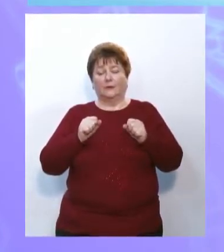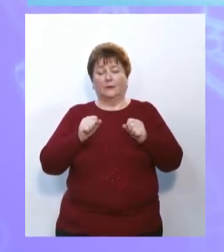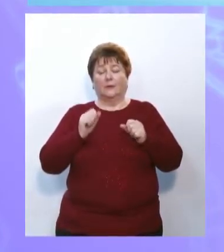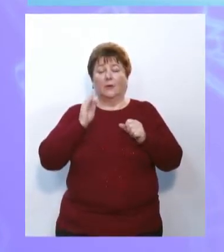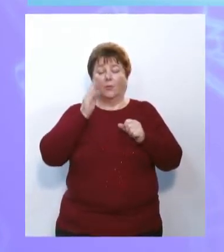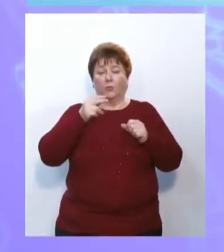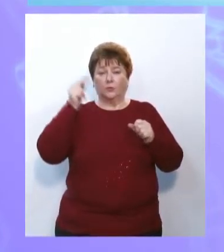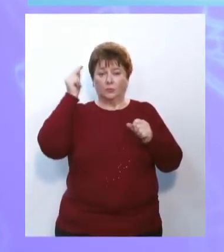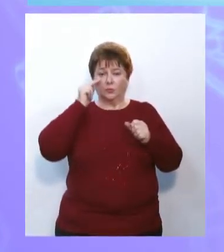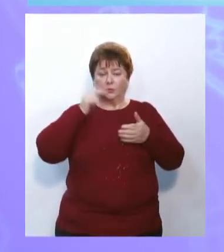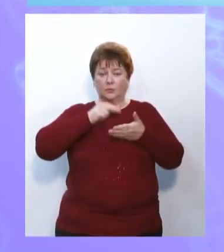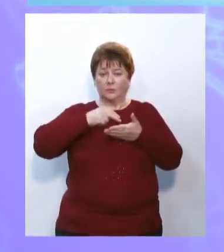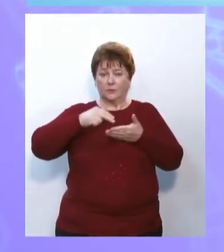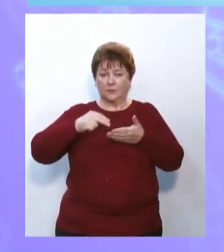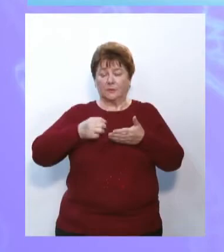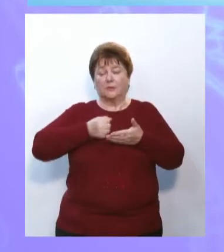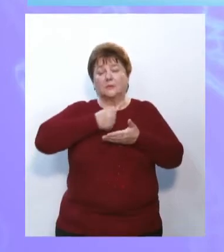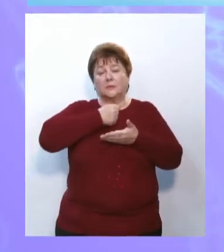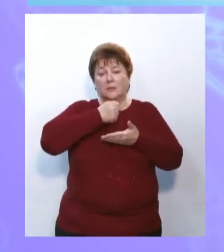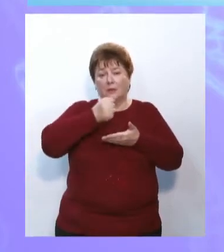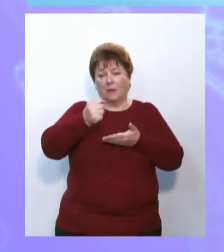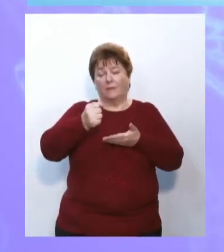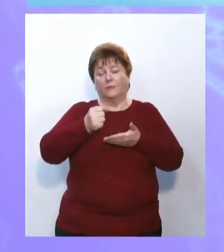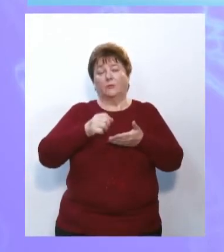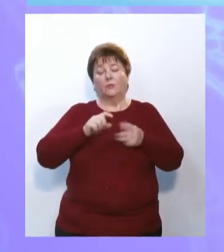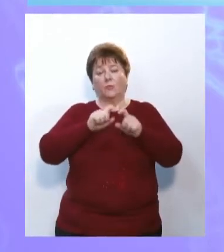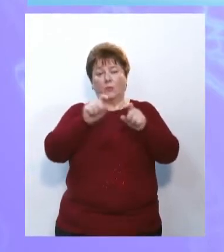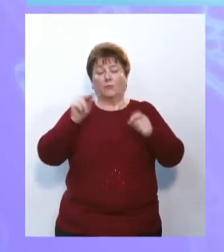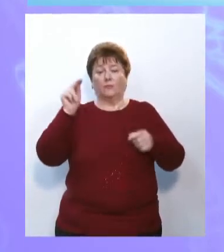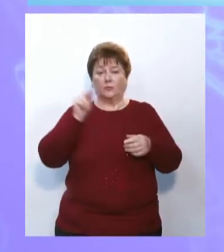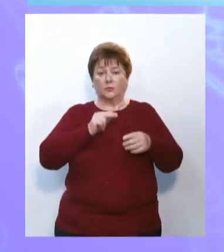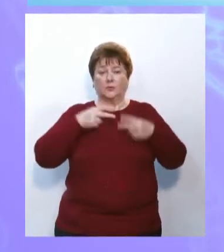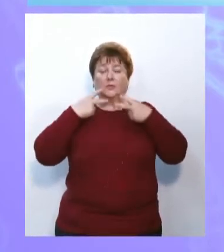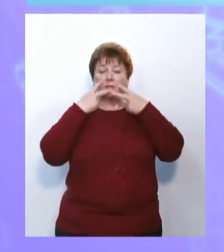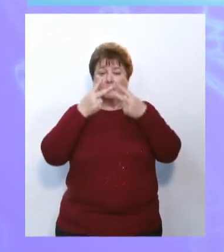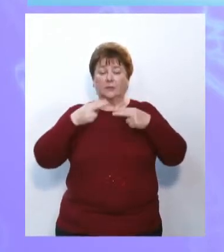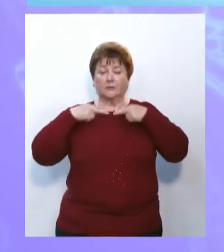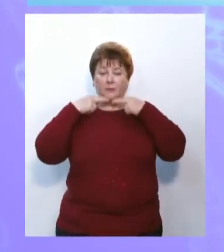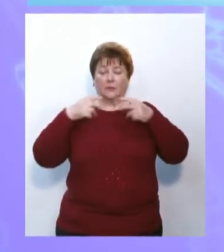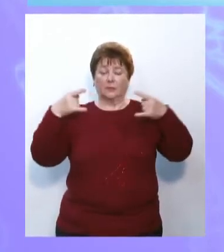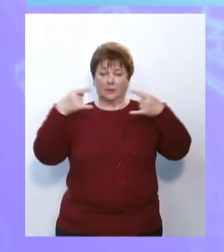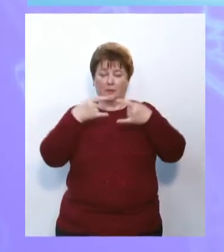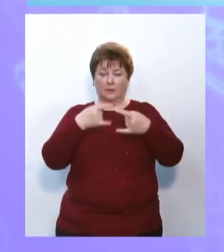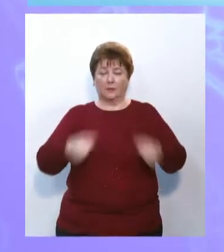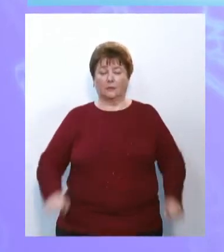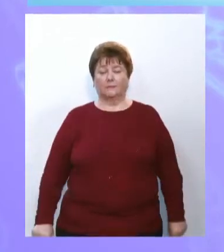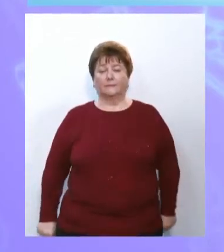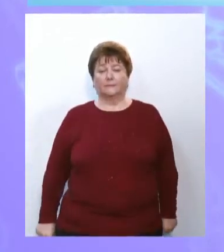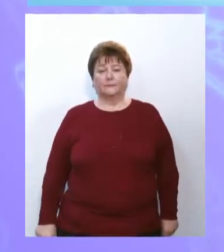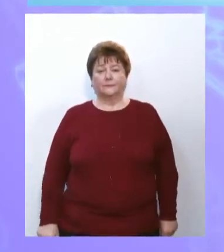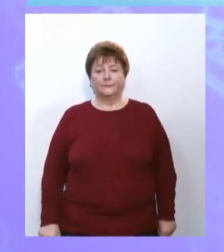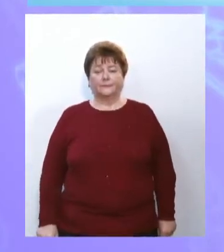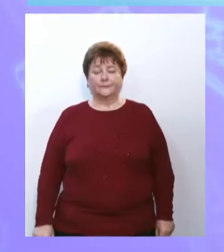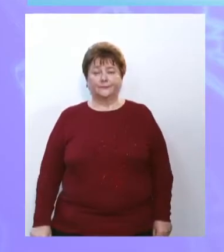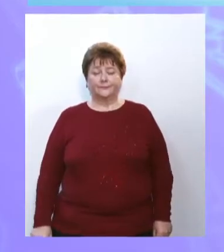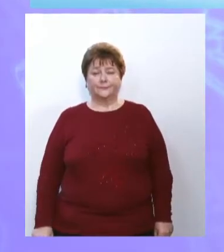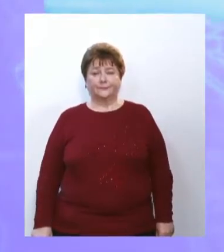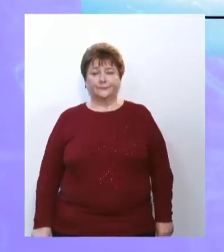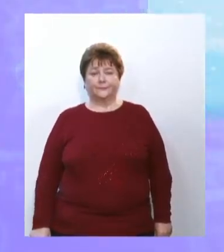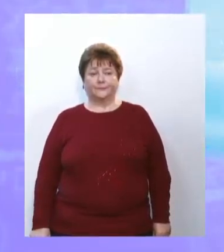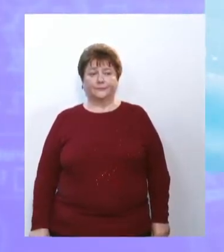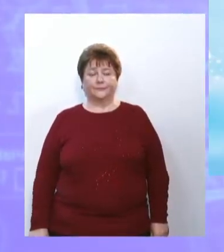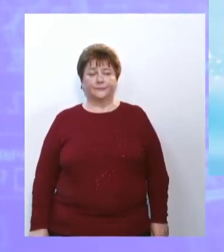Будем учиться писать заглавную букву Ч. Начинаем писать чуть